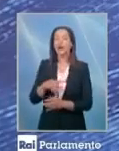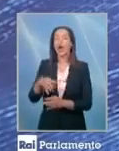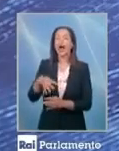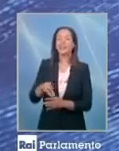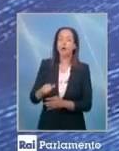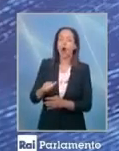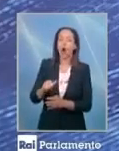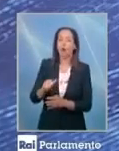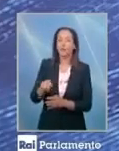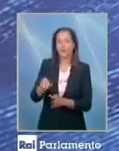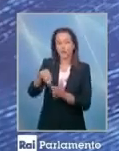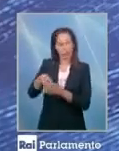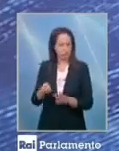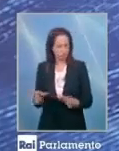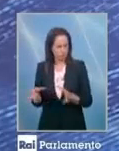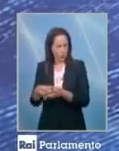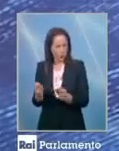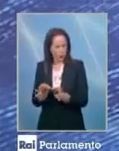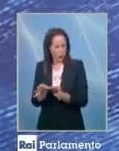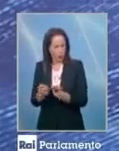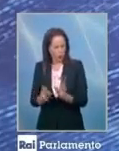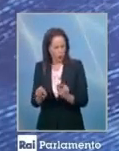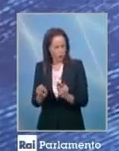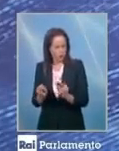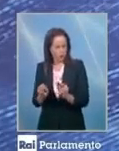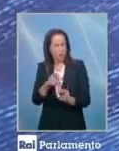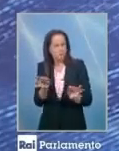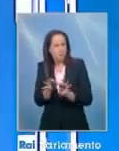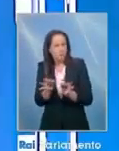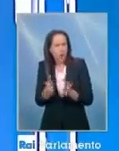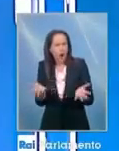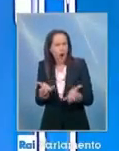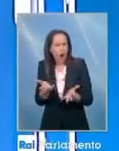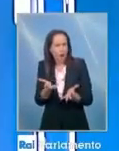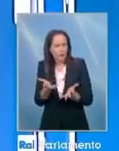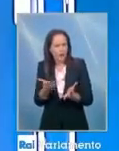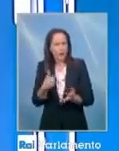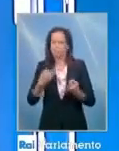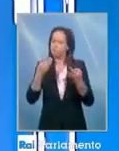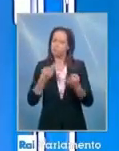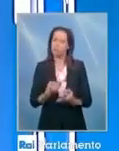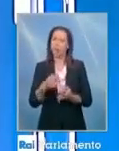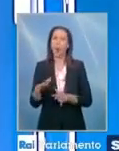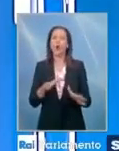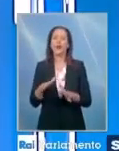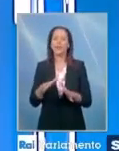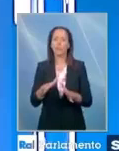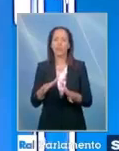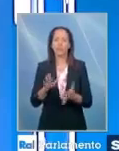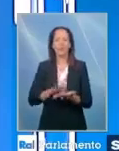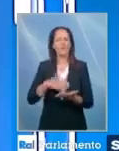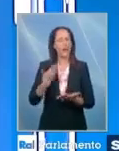dire, inedita, se mi consente. Cosa vi unisce? Cosa avete in comune? Ah, sicuramente abbiamo messo in piedi un movimento che ha i valori